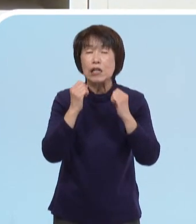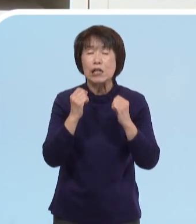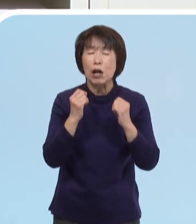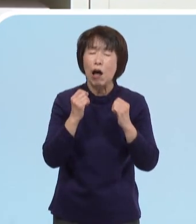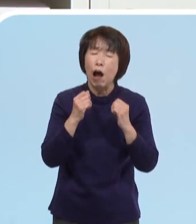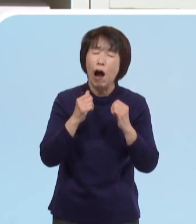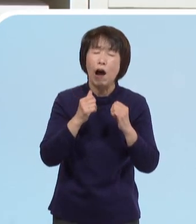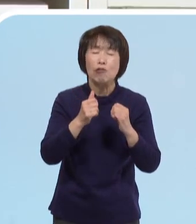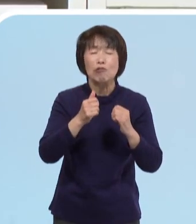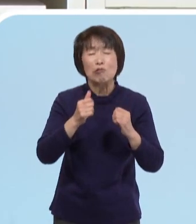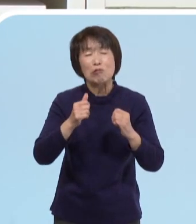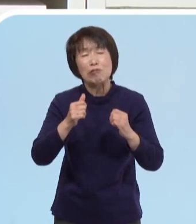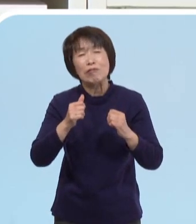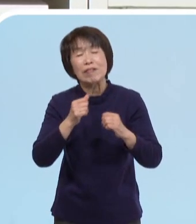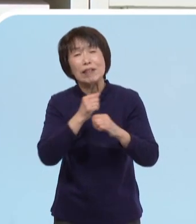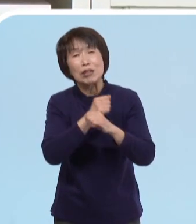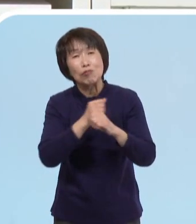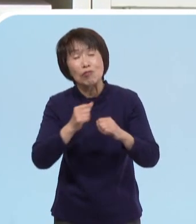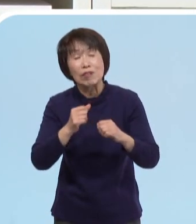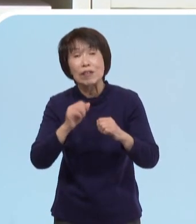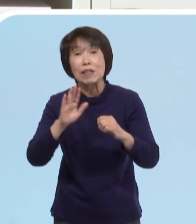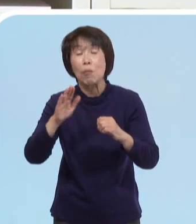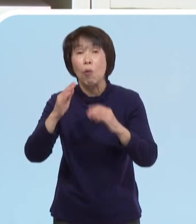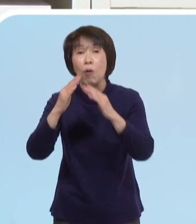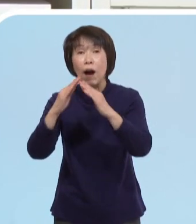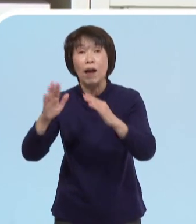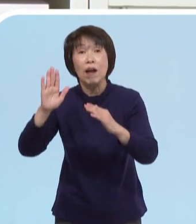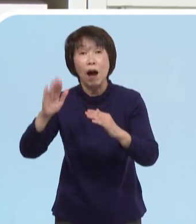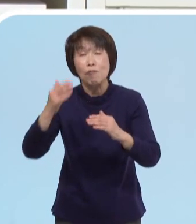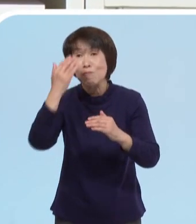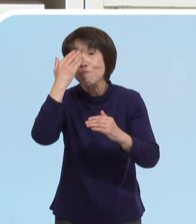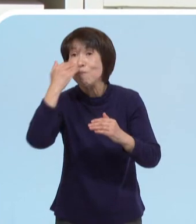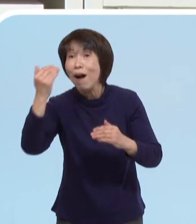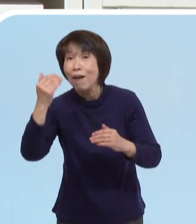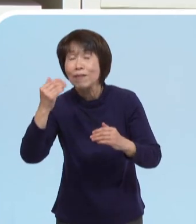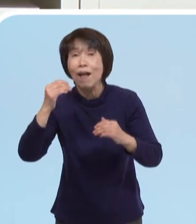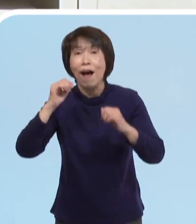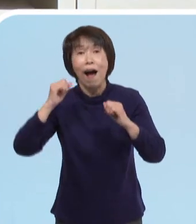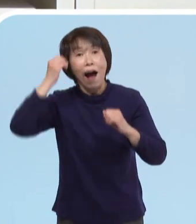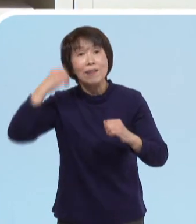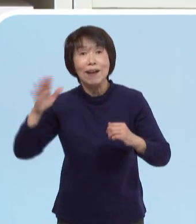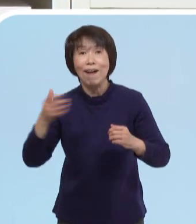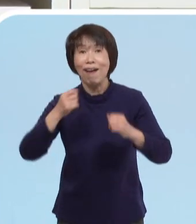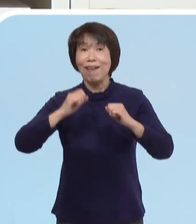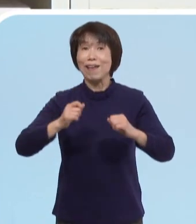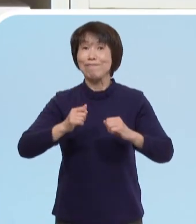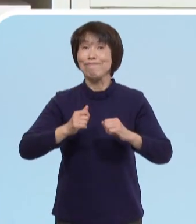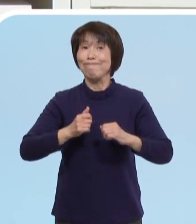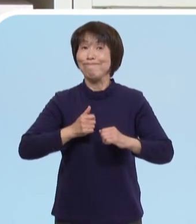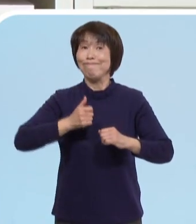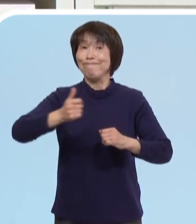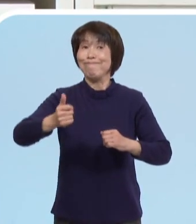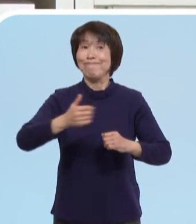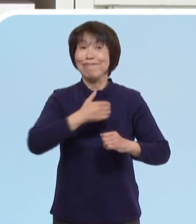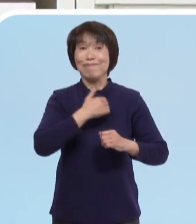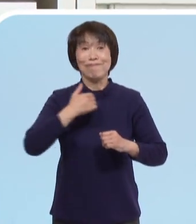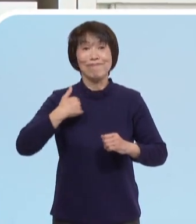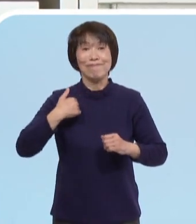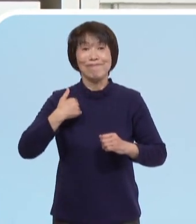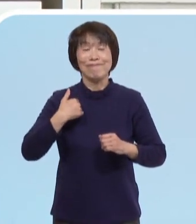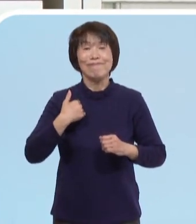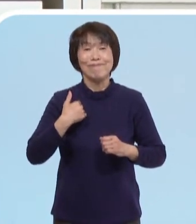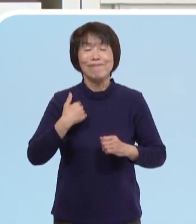動かんでも泉会が今日あるんでって言ったら朝から体が動くとかね。私がその分なん